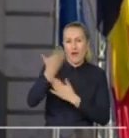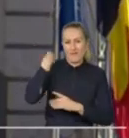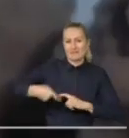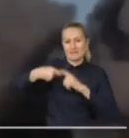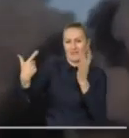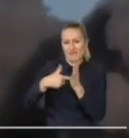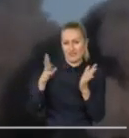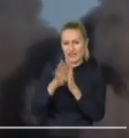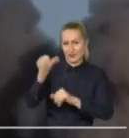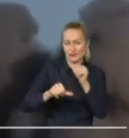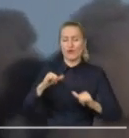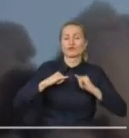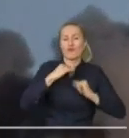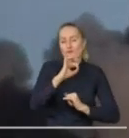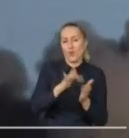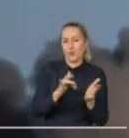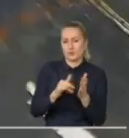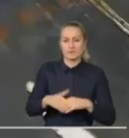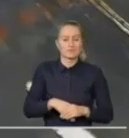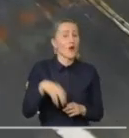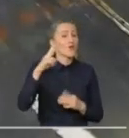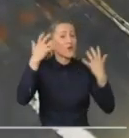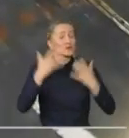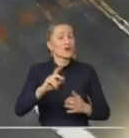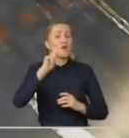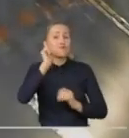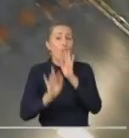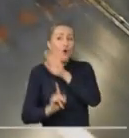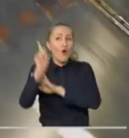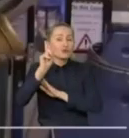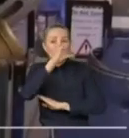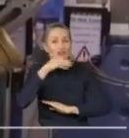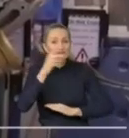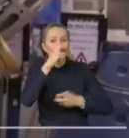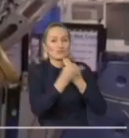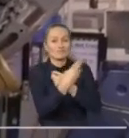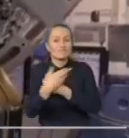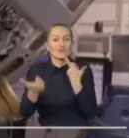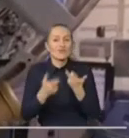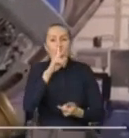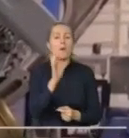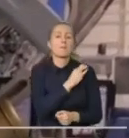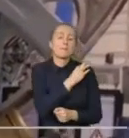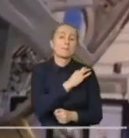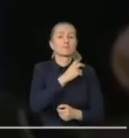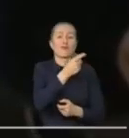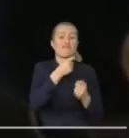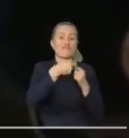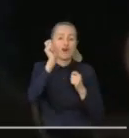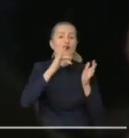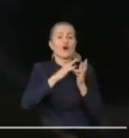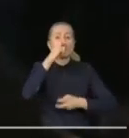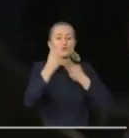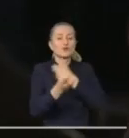roku. Chętni do podróży na Księżyc poszukiwani. Rekrutację na członków prywatnej wyprawy na Srebrny Glob kosmicznym